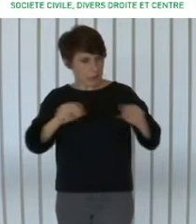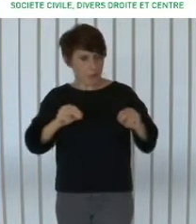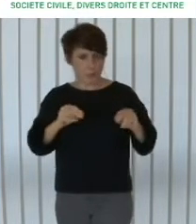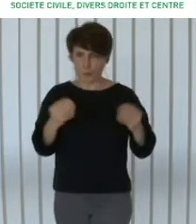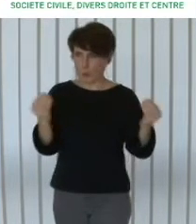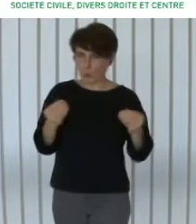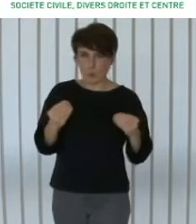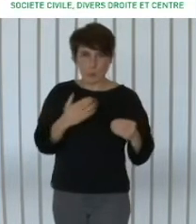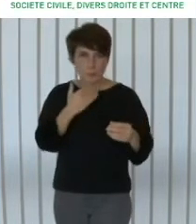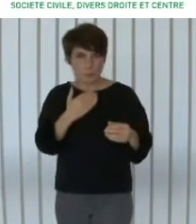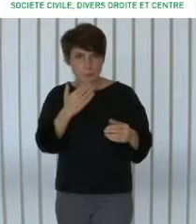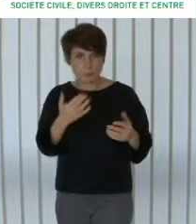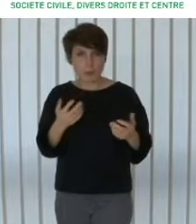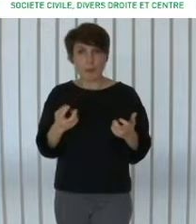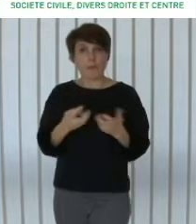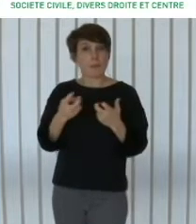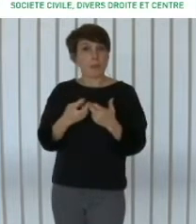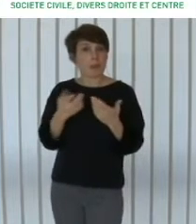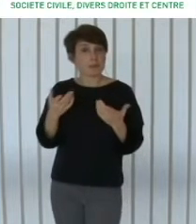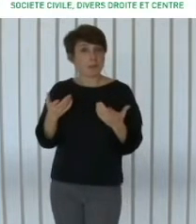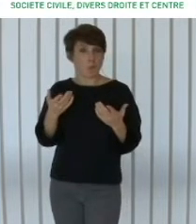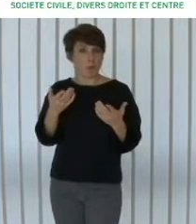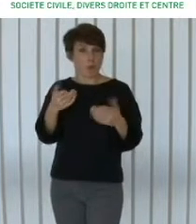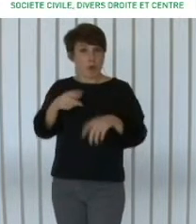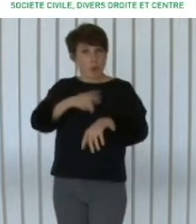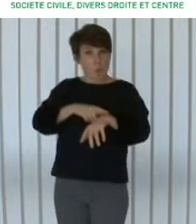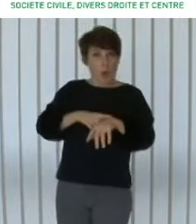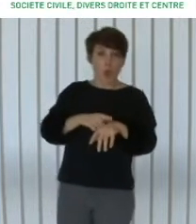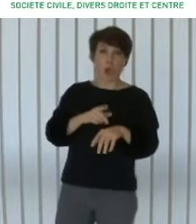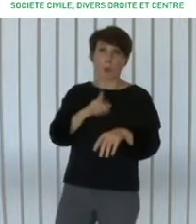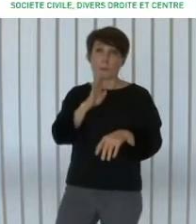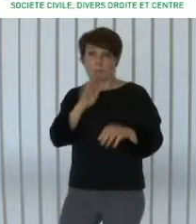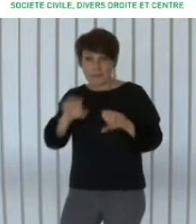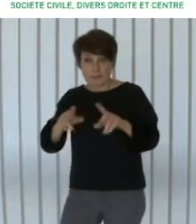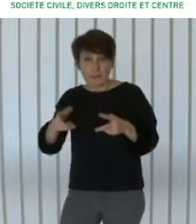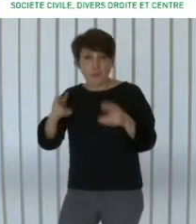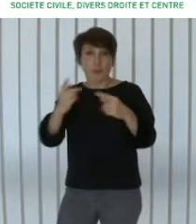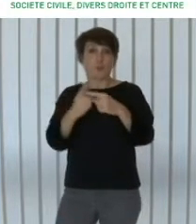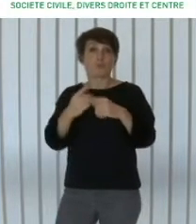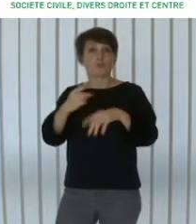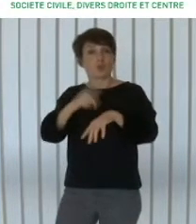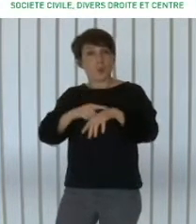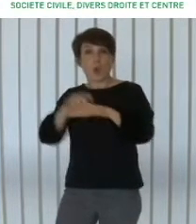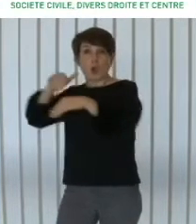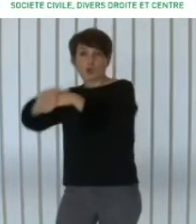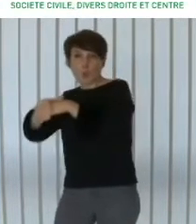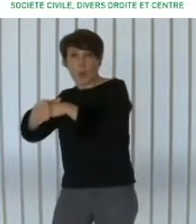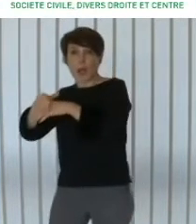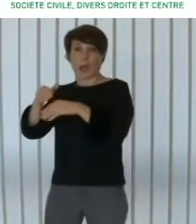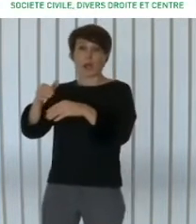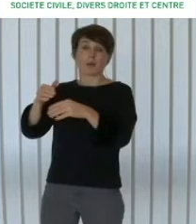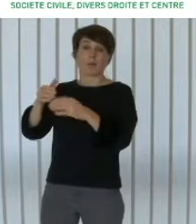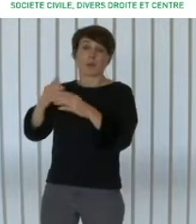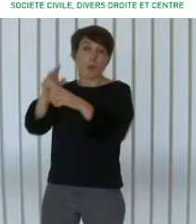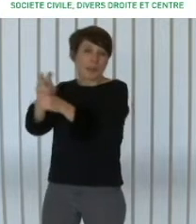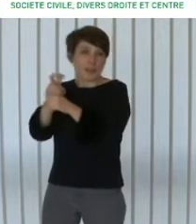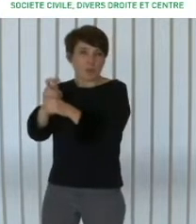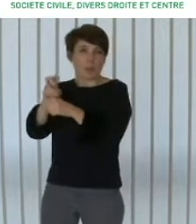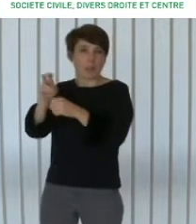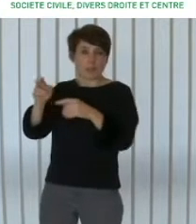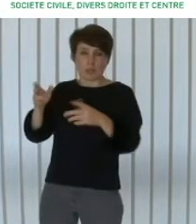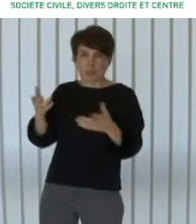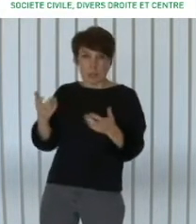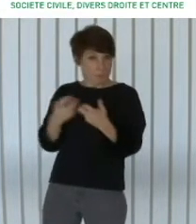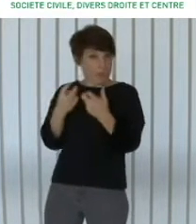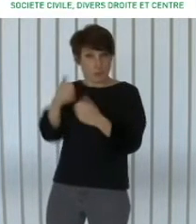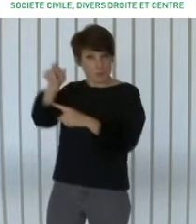les enfants sont sous la responsabilité unique de la mairie, pendant les repas et le temps périscolaire. Par exemple, un parent d'élève